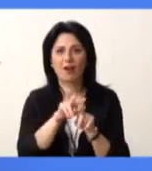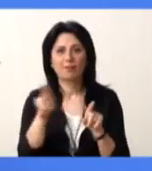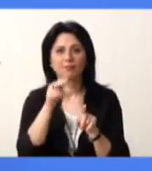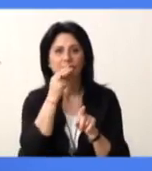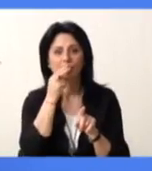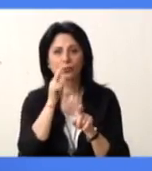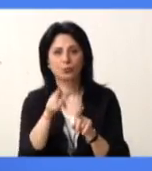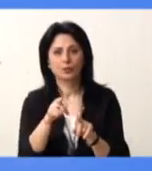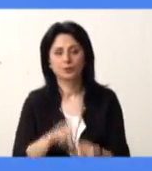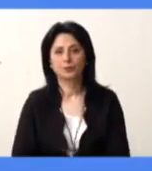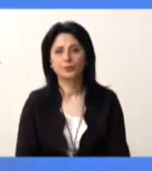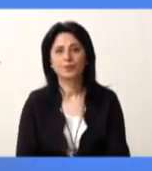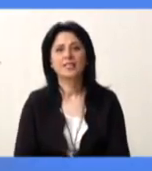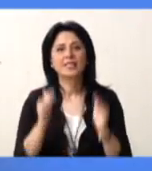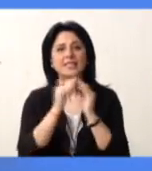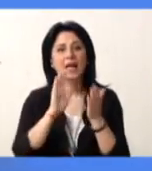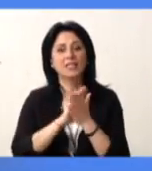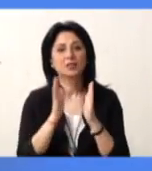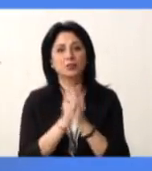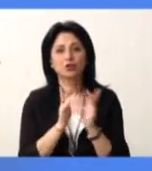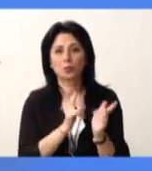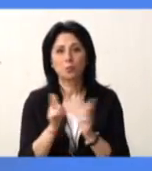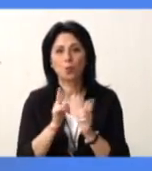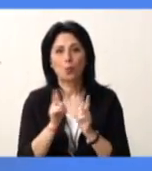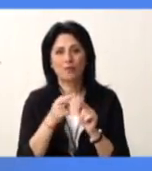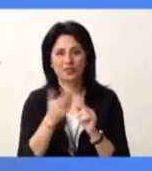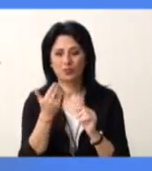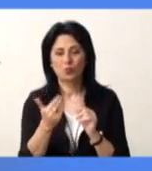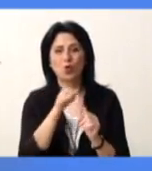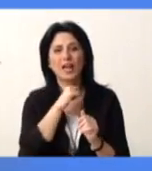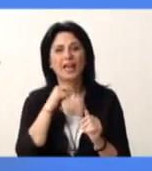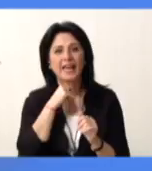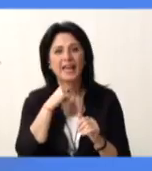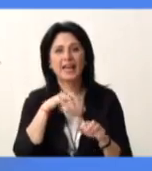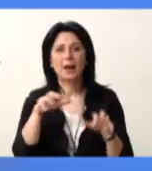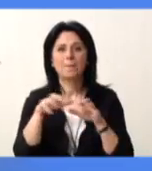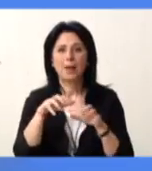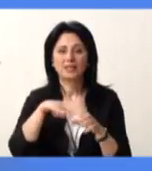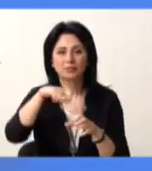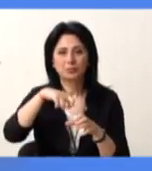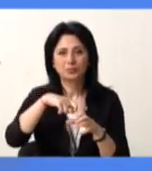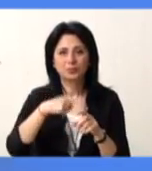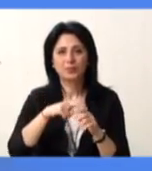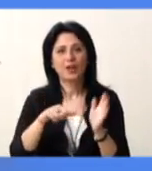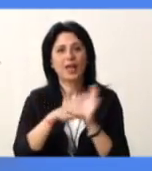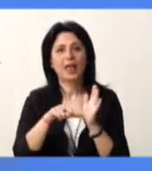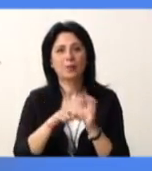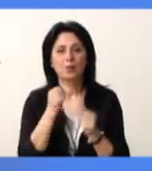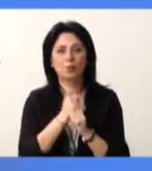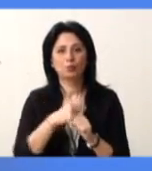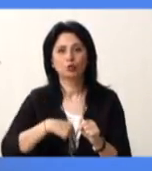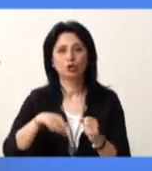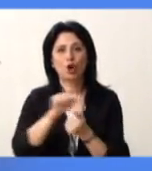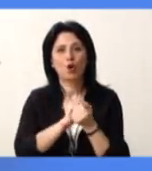პროდუქტები. სახლის პირობებში მომზადებული სეზონური ხილისა და მაწვნის კოქტეილი ასევე ეხმარება